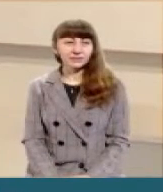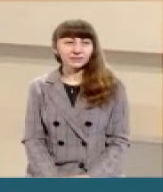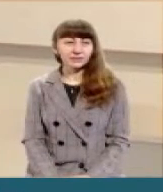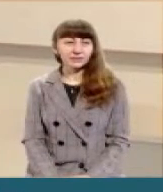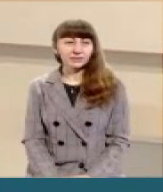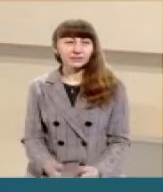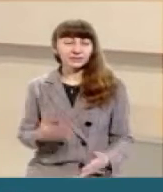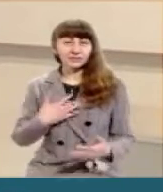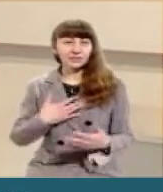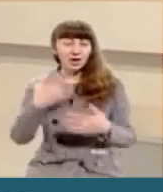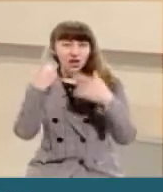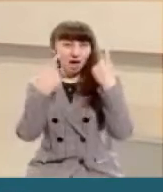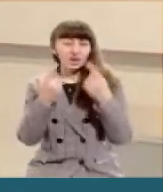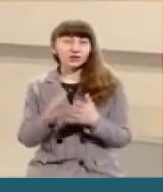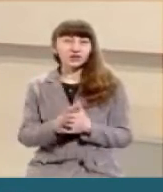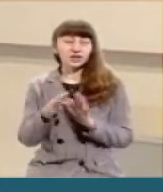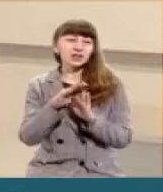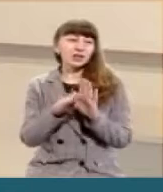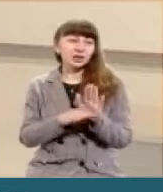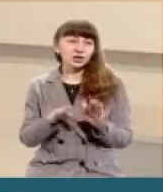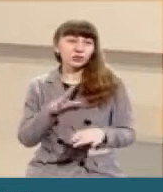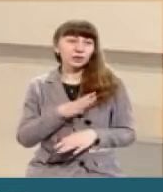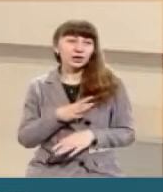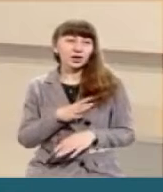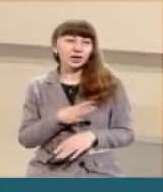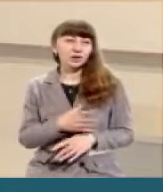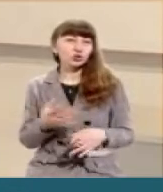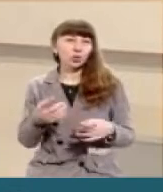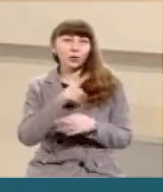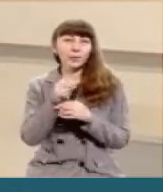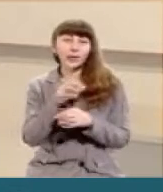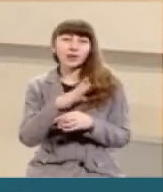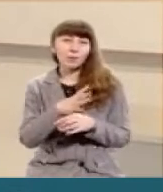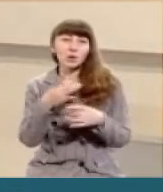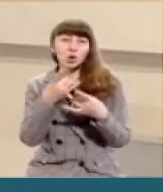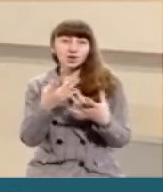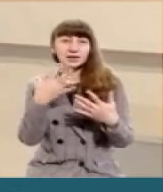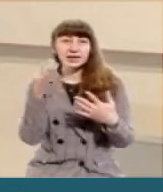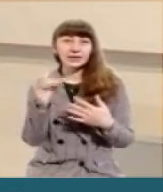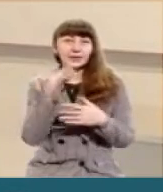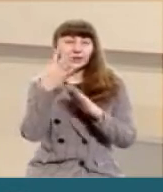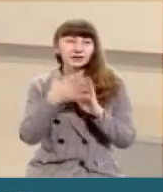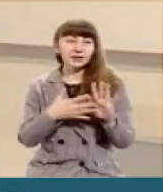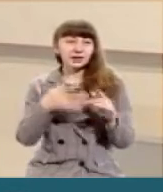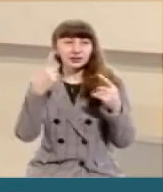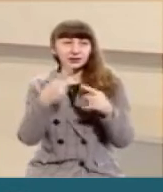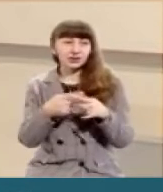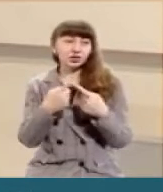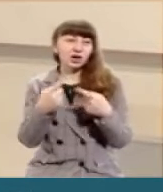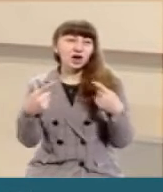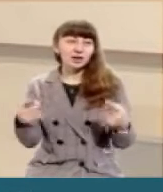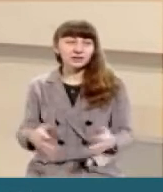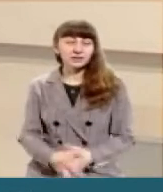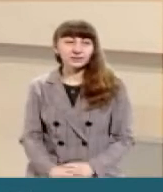моя идея и вообще задачи были такие. Вот, и ну, в технике, конечно